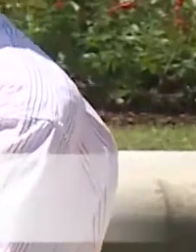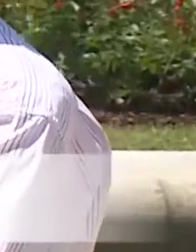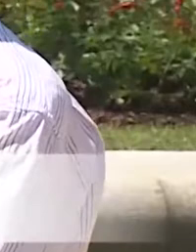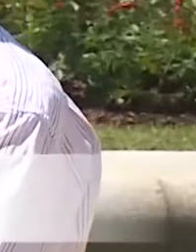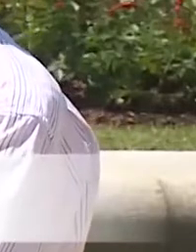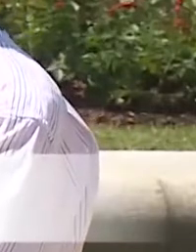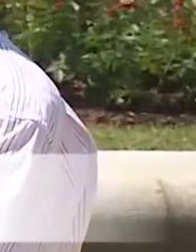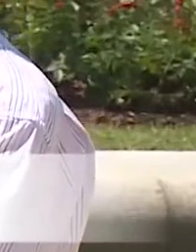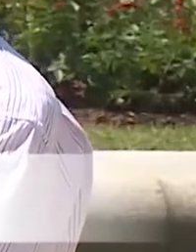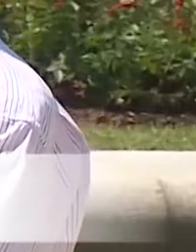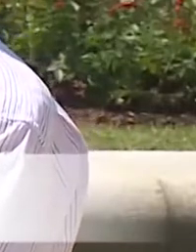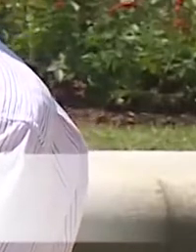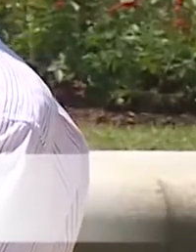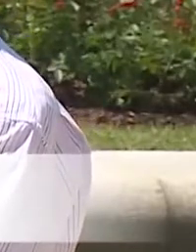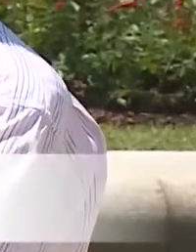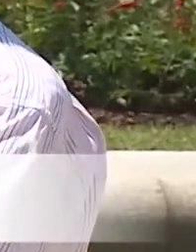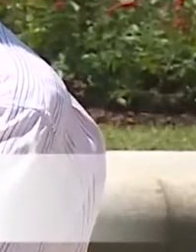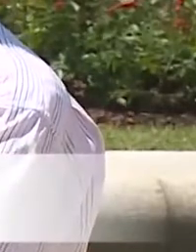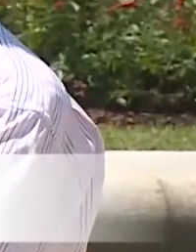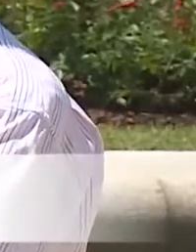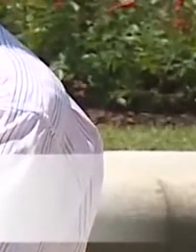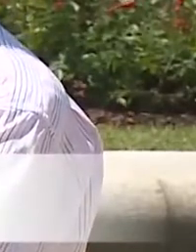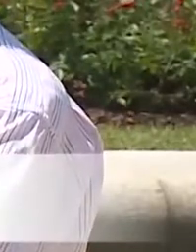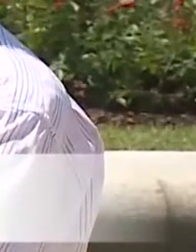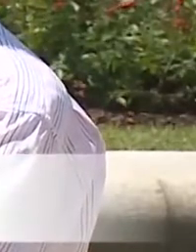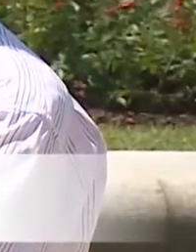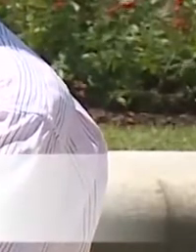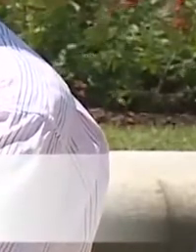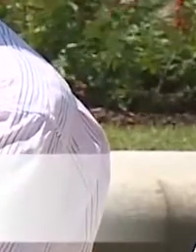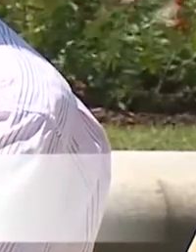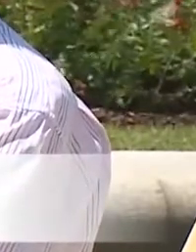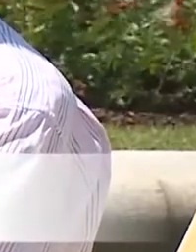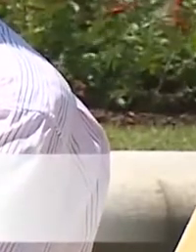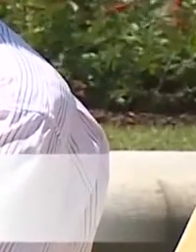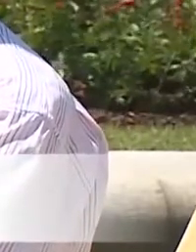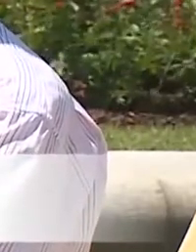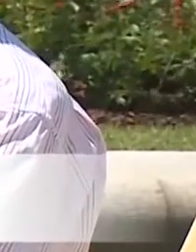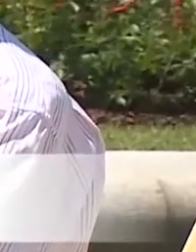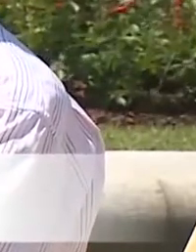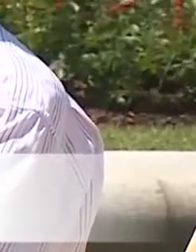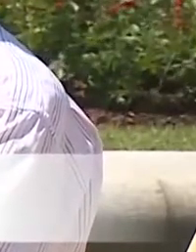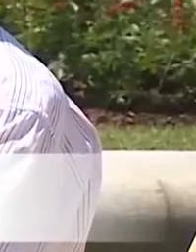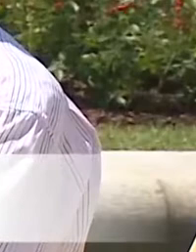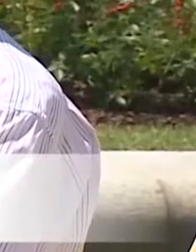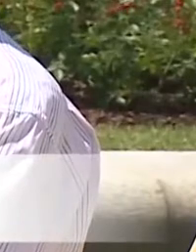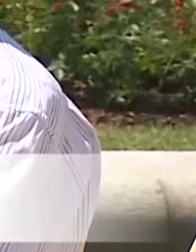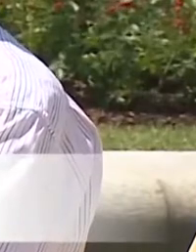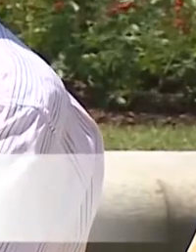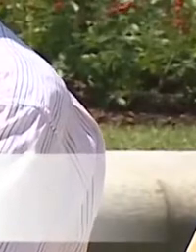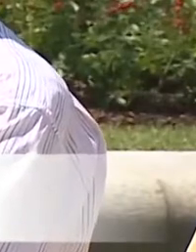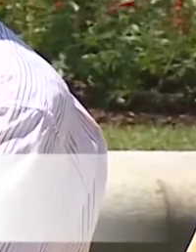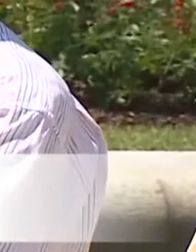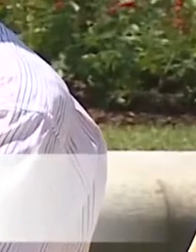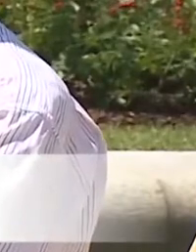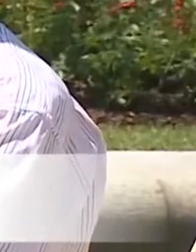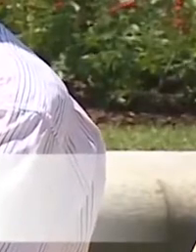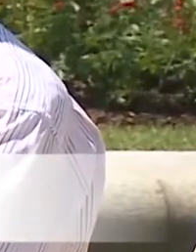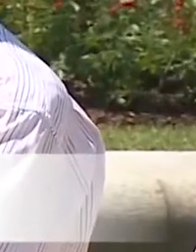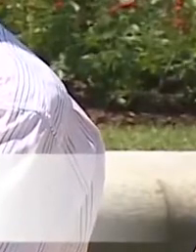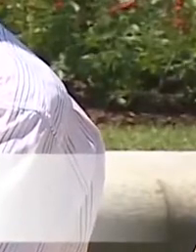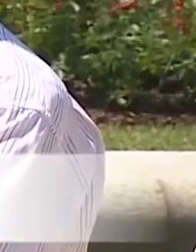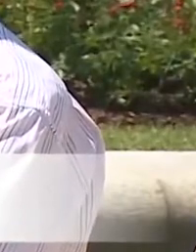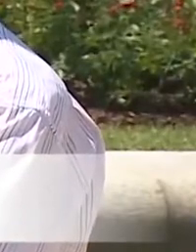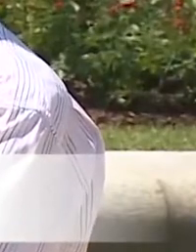그런 일이라고 생각합니다. 저는 농인의 한 사람으로서 그런 날이 올 수 있도록 농인으로서